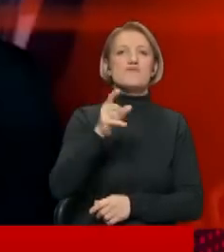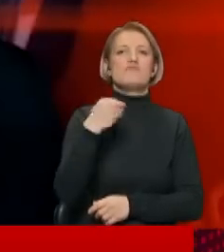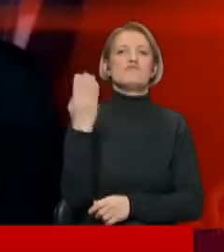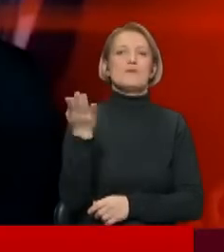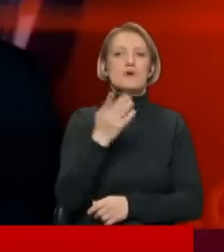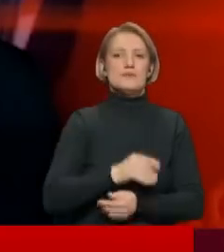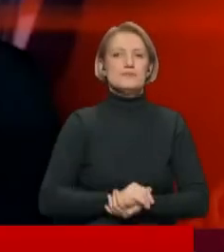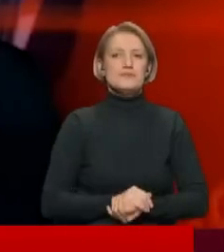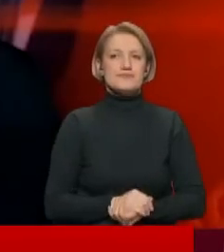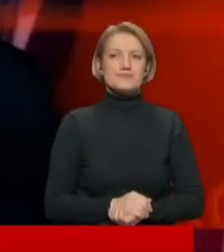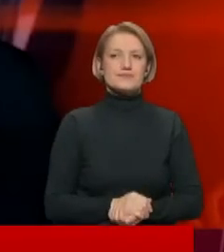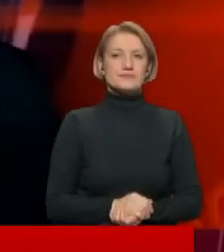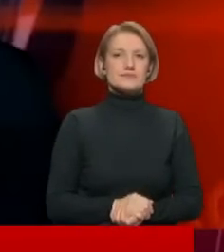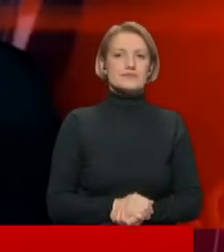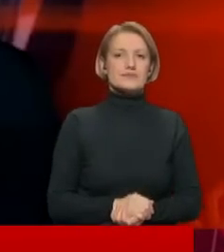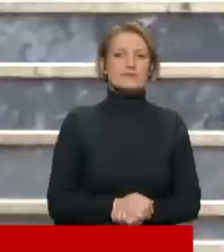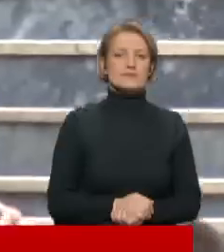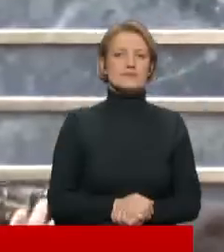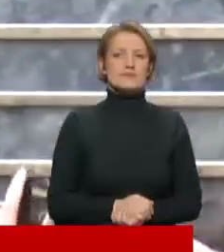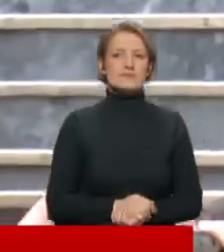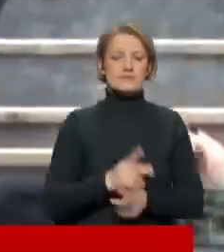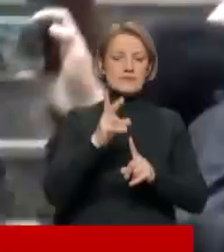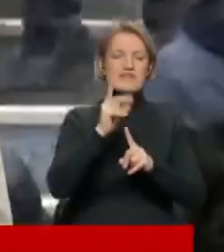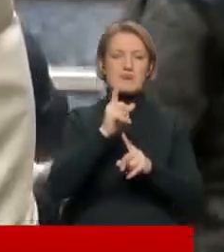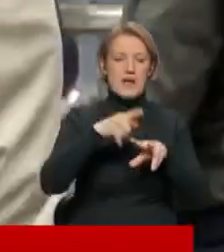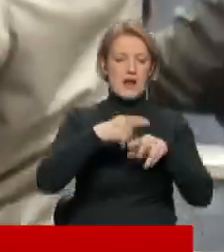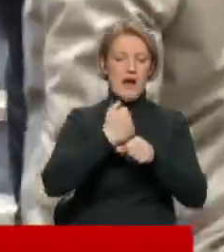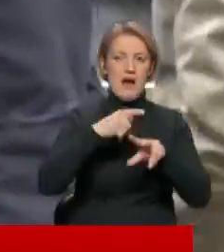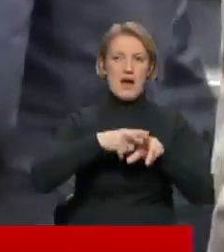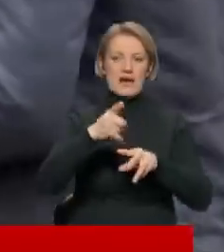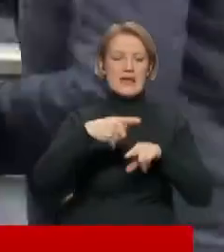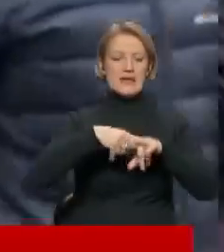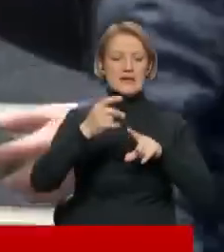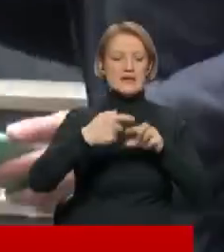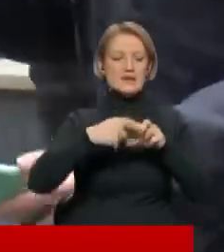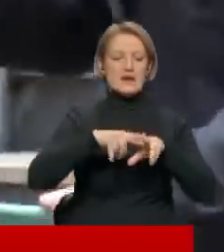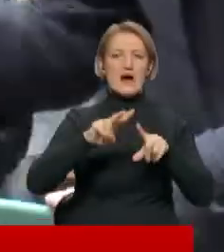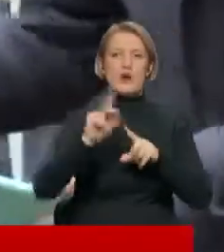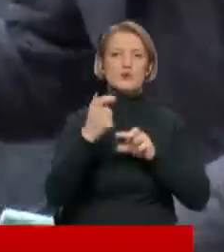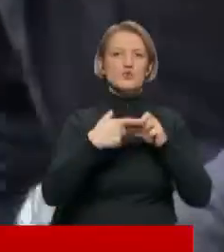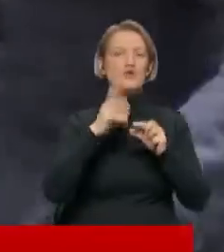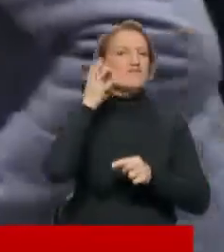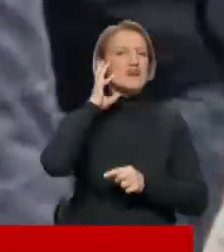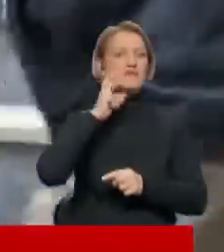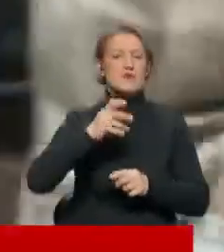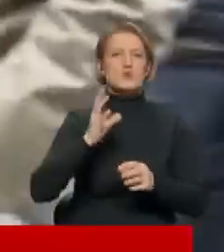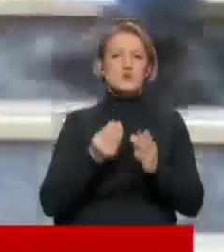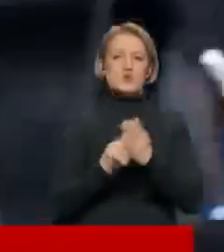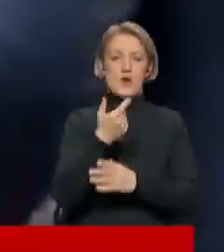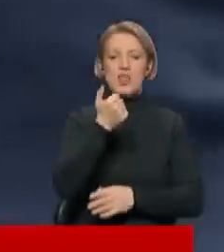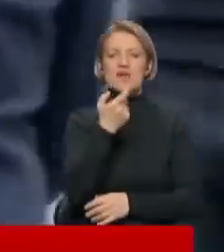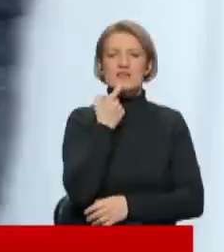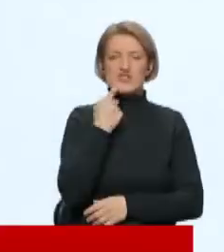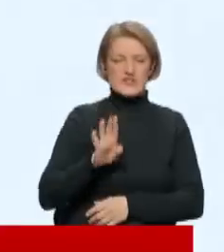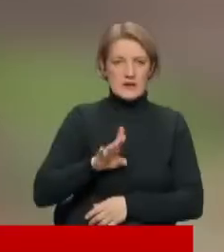vermiyor Göz göre göre süreci Buraya doğru sürüklediler cemaatinden Hiranur Vakfı'nın kurucusu Yusuf Ziya g 6 yaşındaki